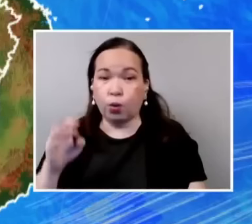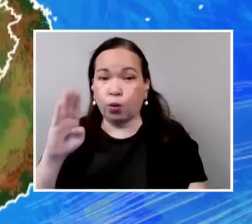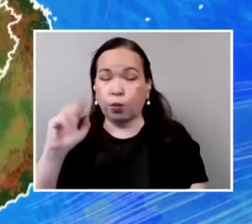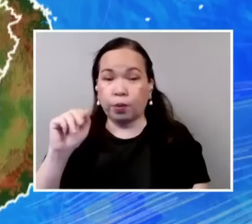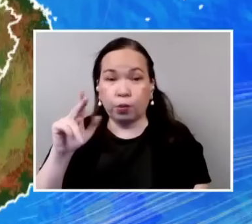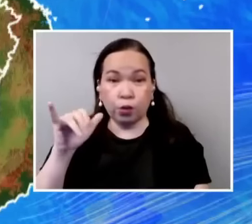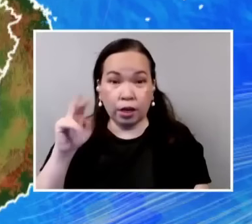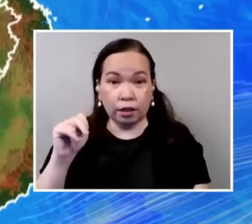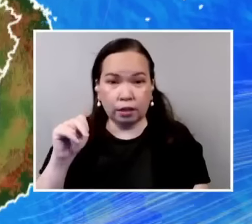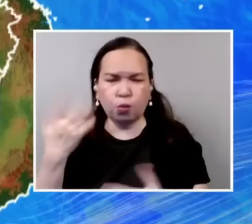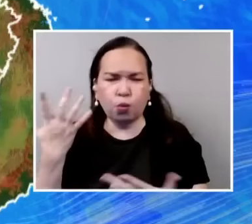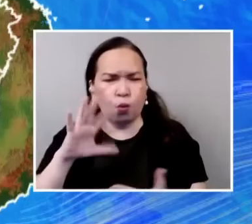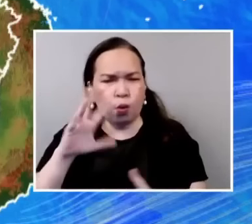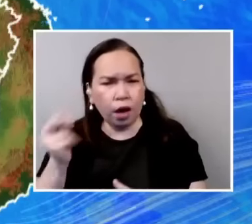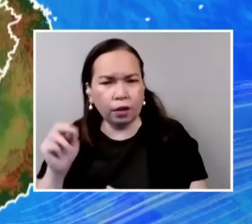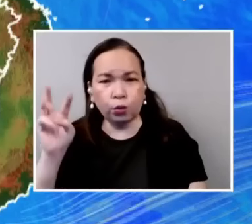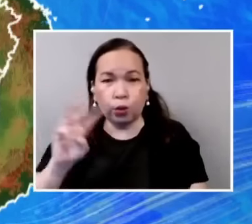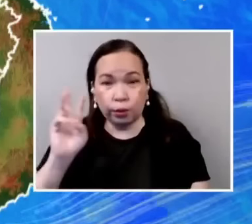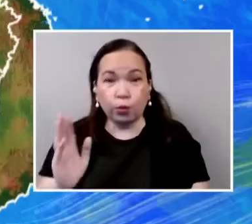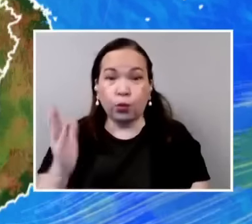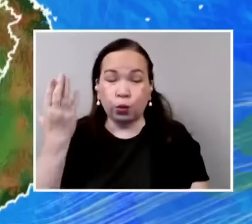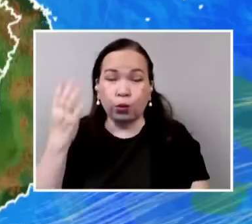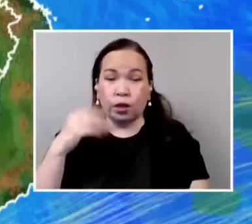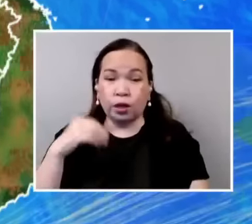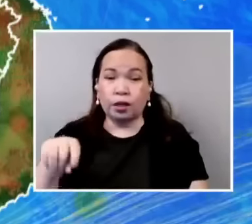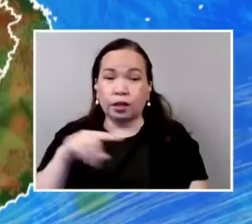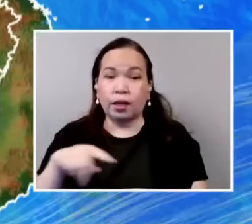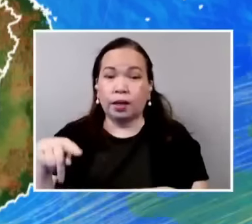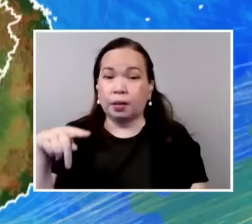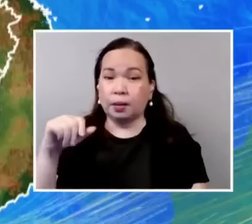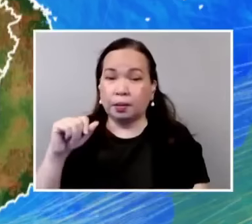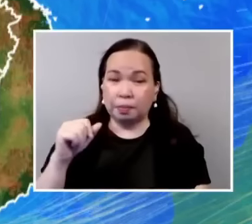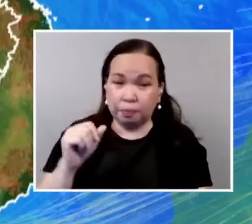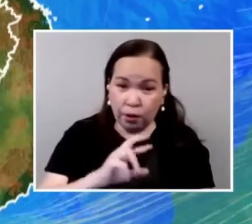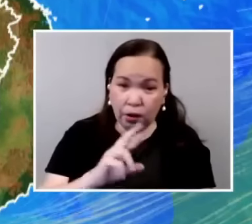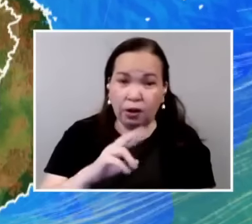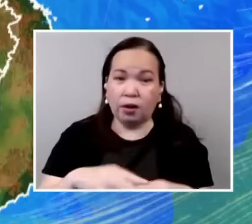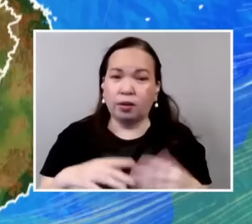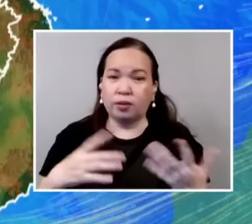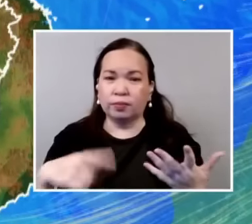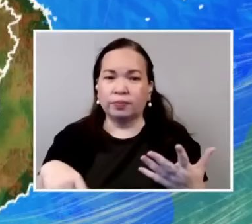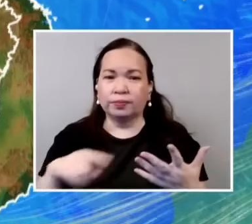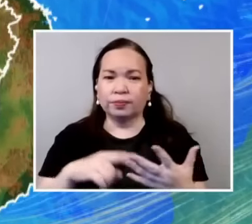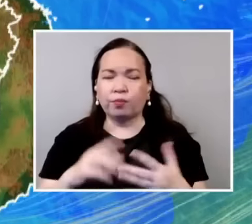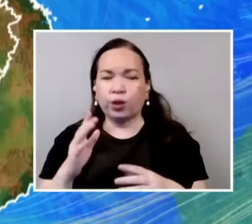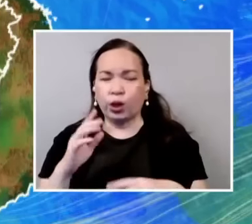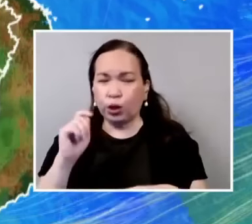Miyerkules ng umaga at nasa labas na po ito ng Philippine Area of Responsibility Webes at tatama dyan sa may